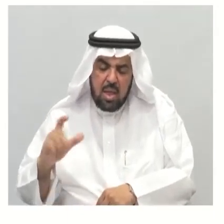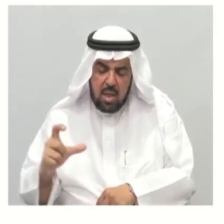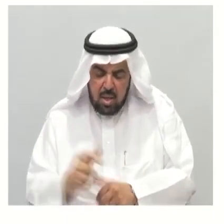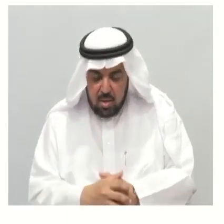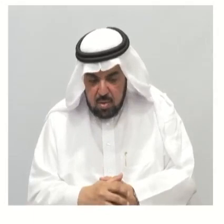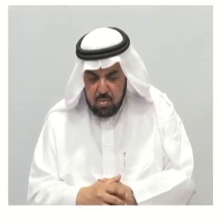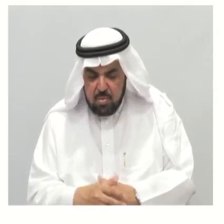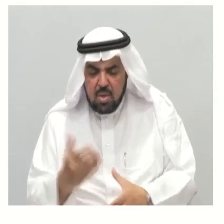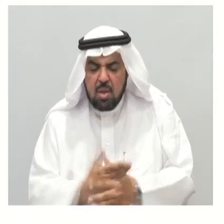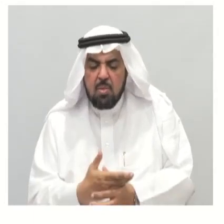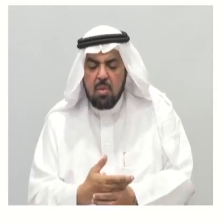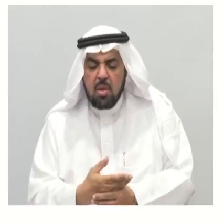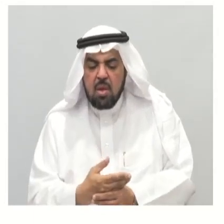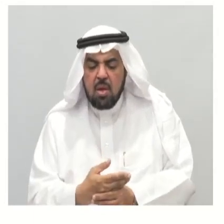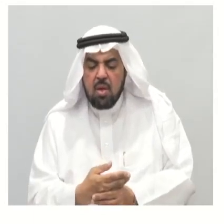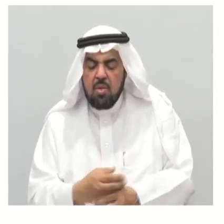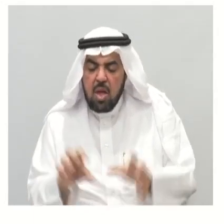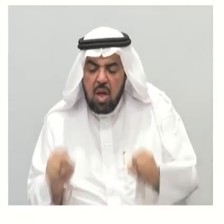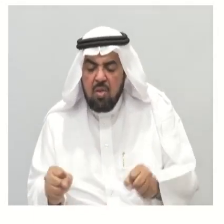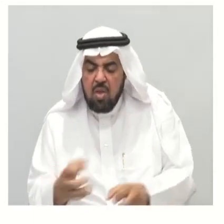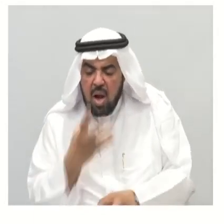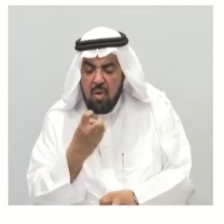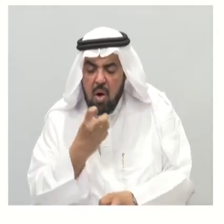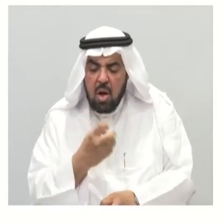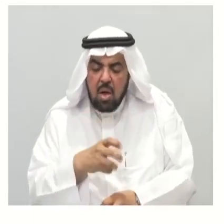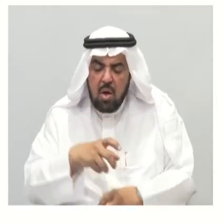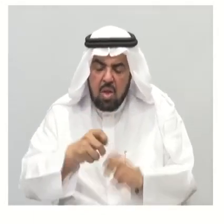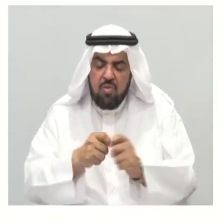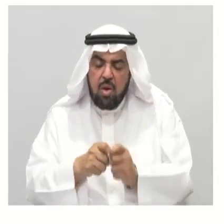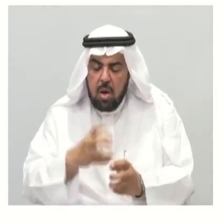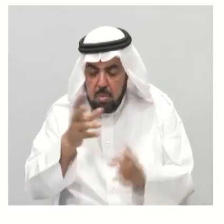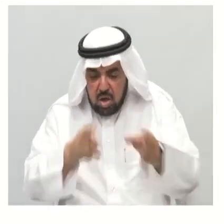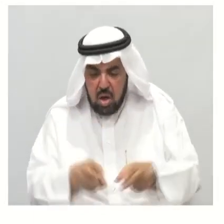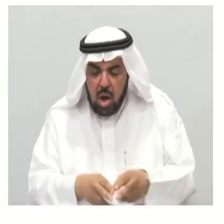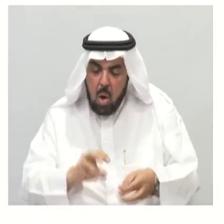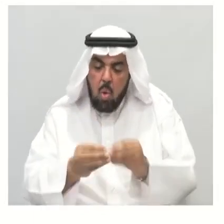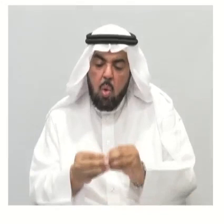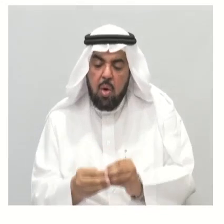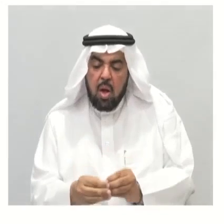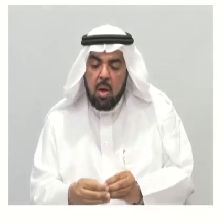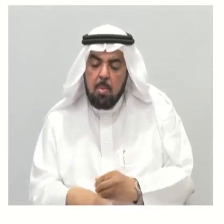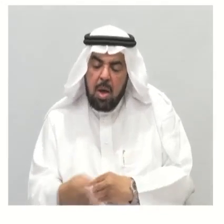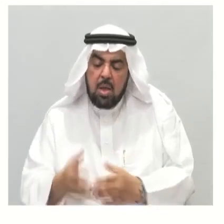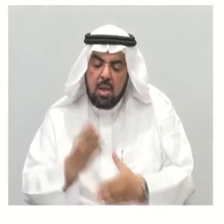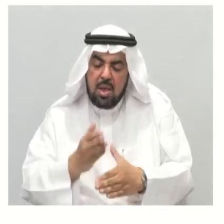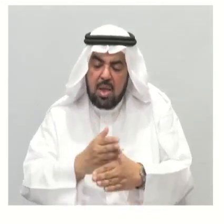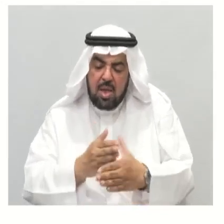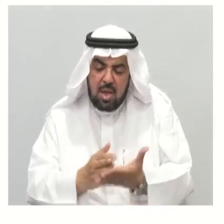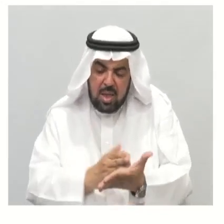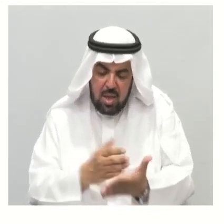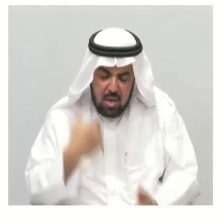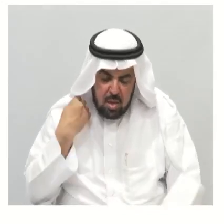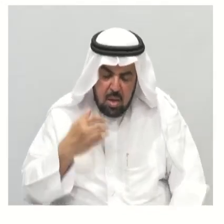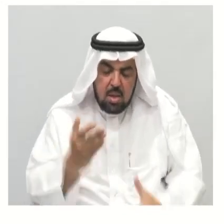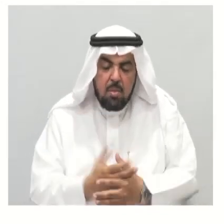ما السر في احتفاظ الفواكه بشكلها ولونها وبعد تقطيعها؟ ما السبب